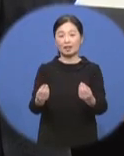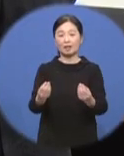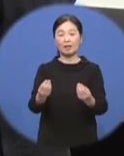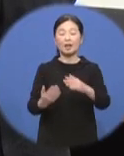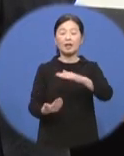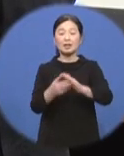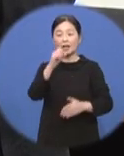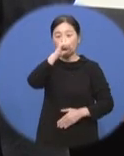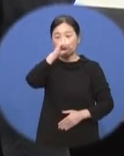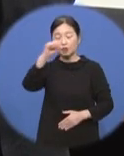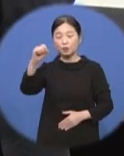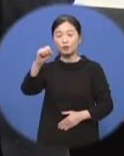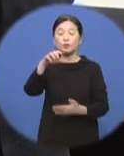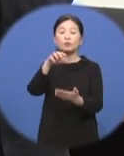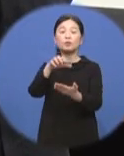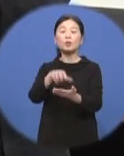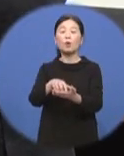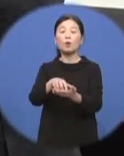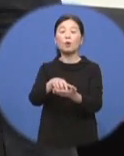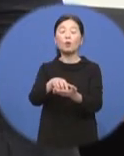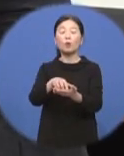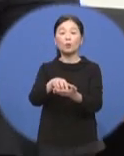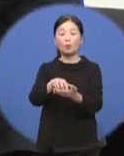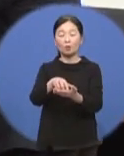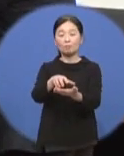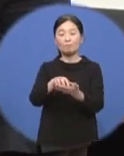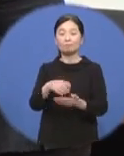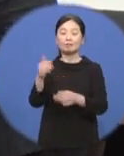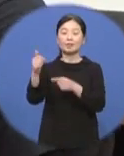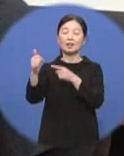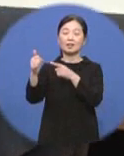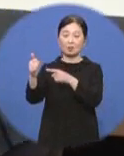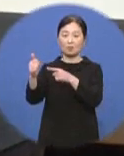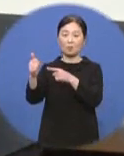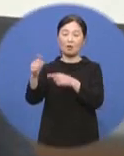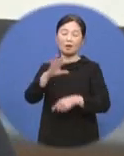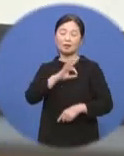永谷博さんは次のように話しました。